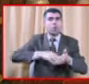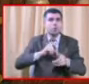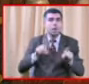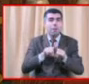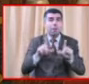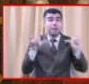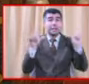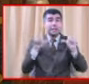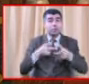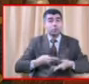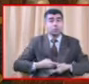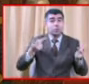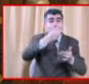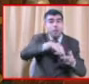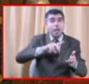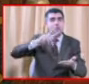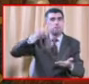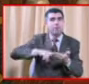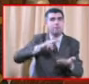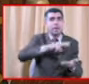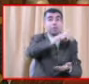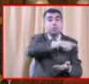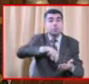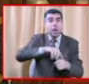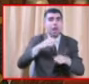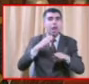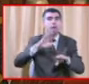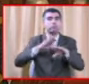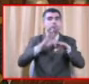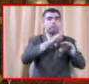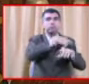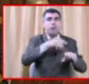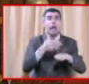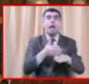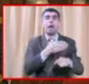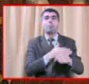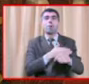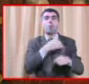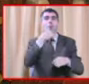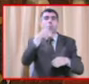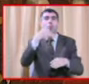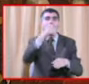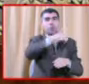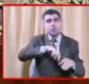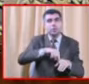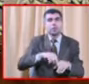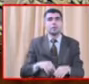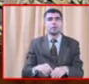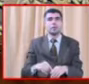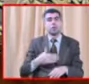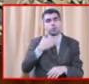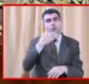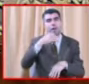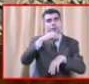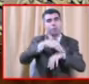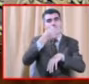الرسمية وسوء استغلال معطيات الرصدية، ضعف نظم التدخل والإنقاذ. توصية السيد الوزير. شكرا السيد النائب.